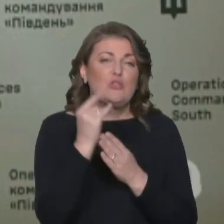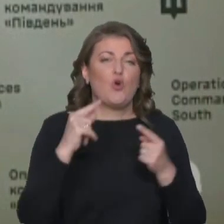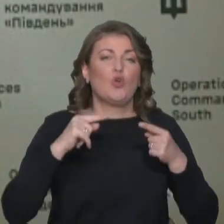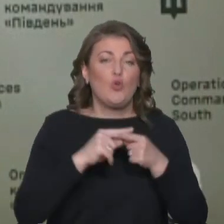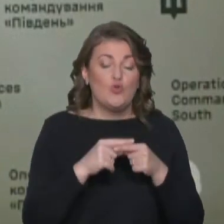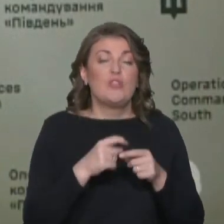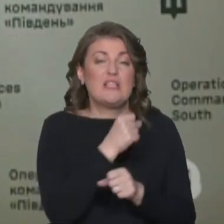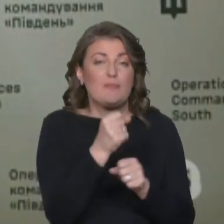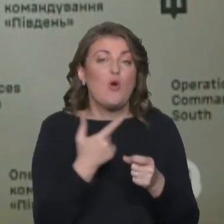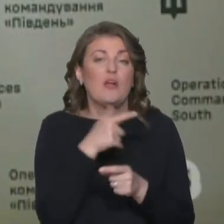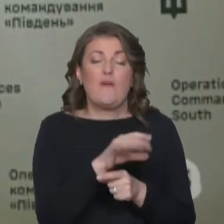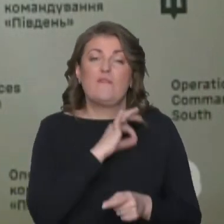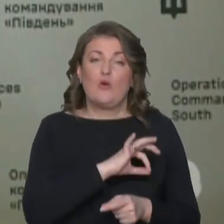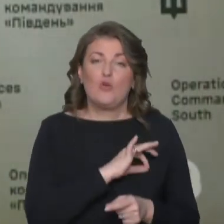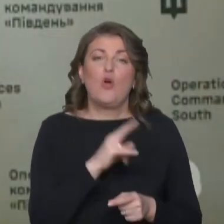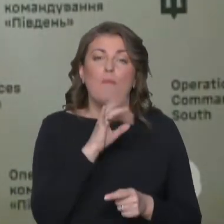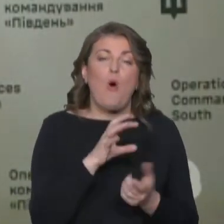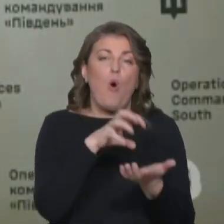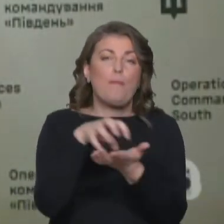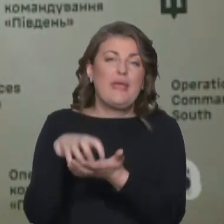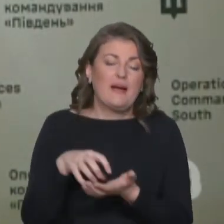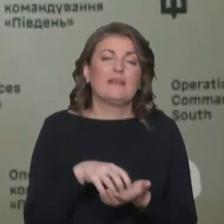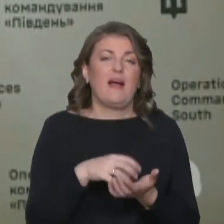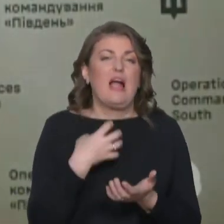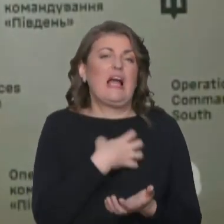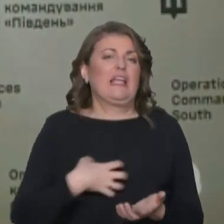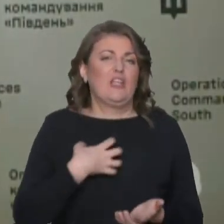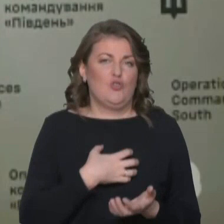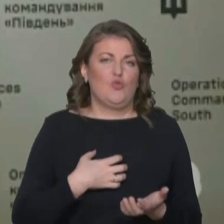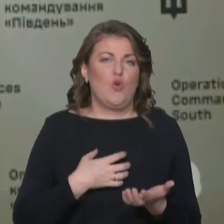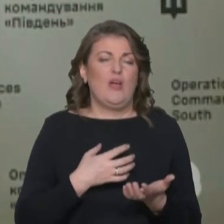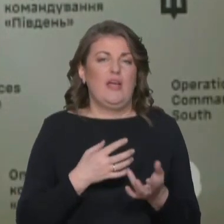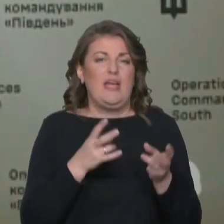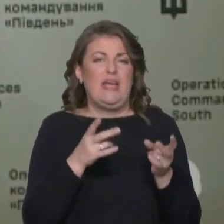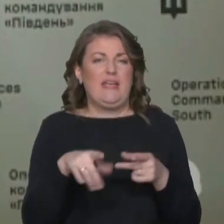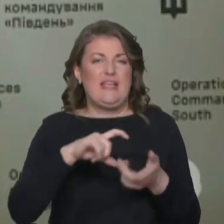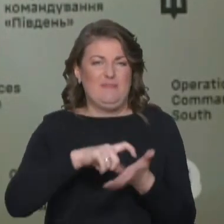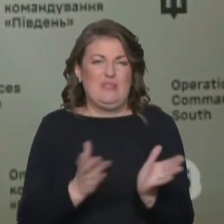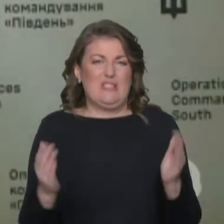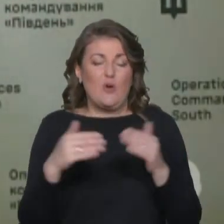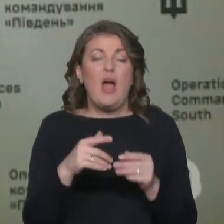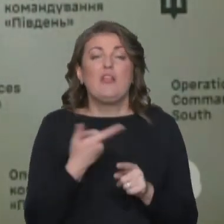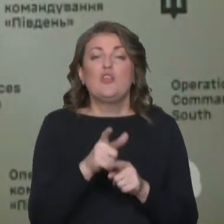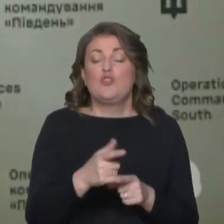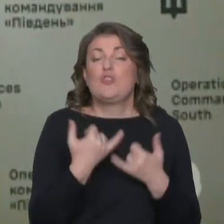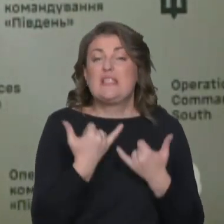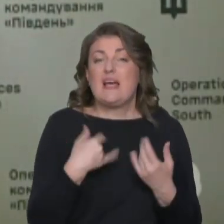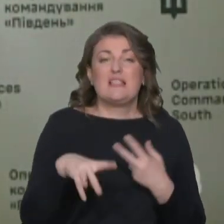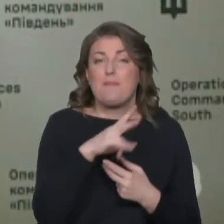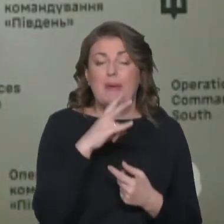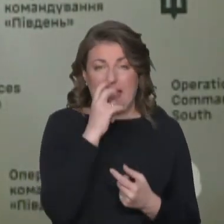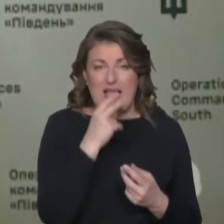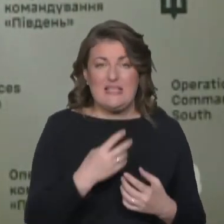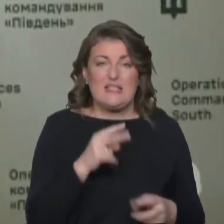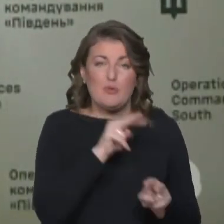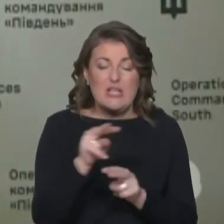досить часто використовував по об'єктах критичної інфраструктури. Те, що зараз ми не спостерігаємо